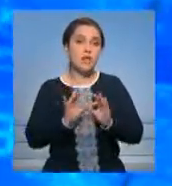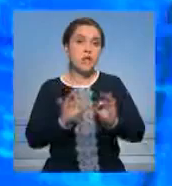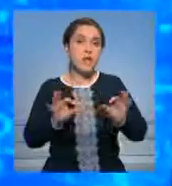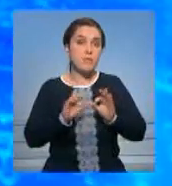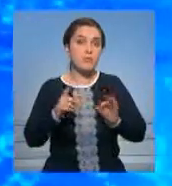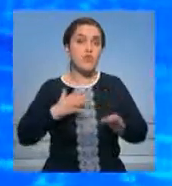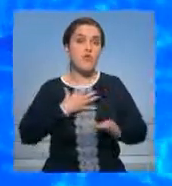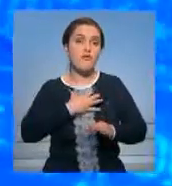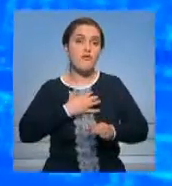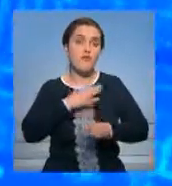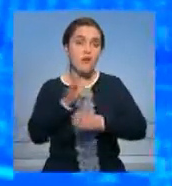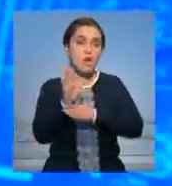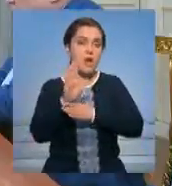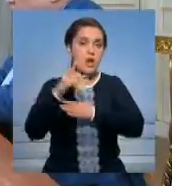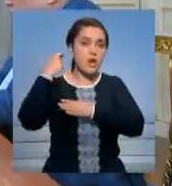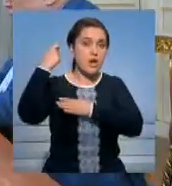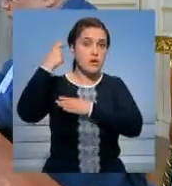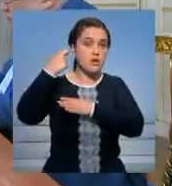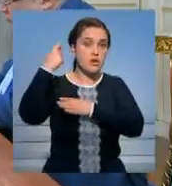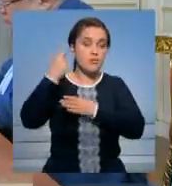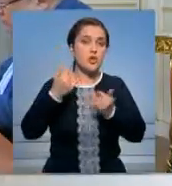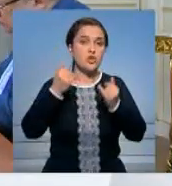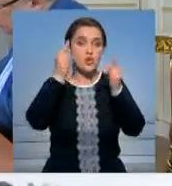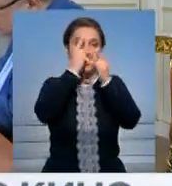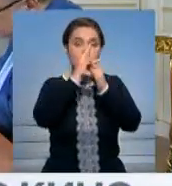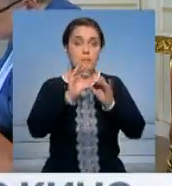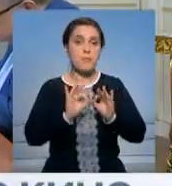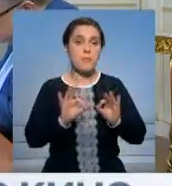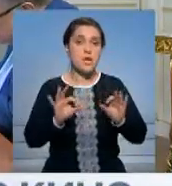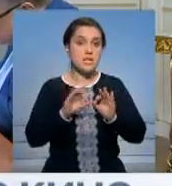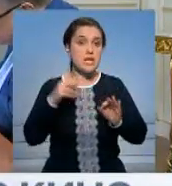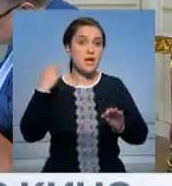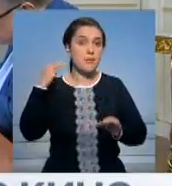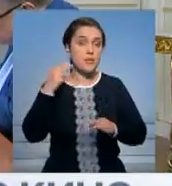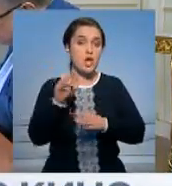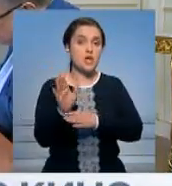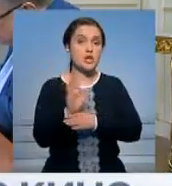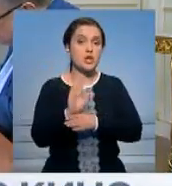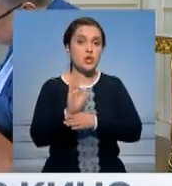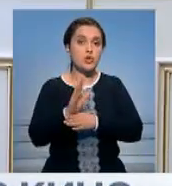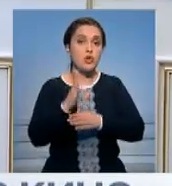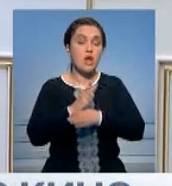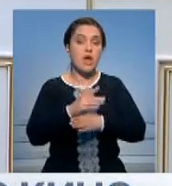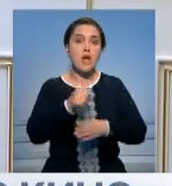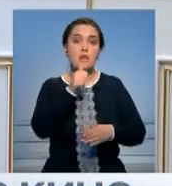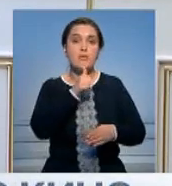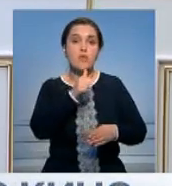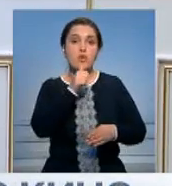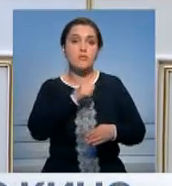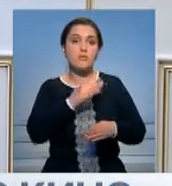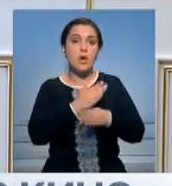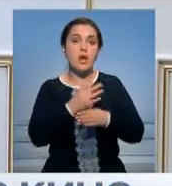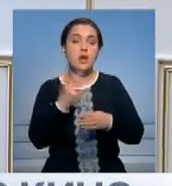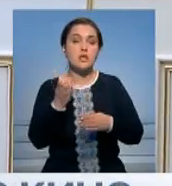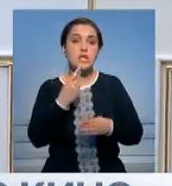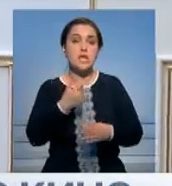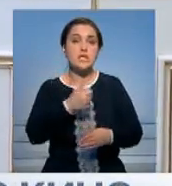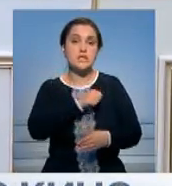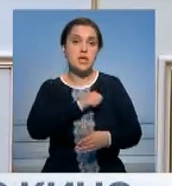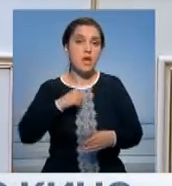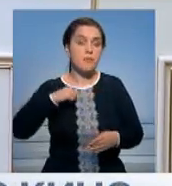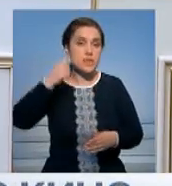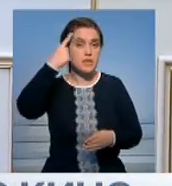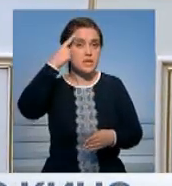значение кинематографа и его место в современной культуре. По словам президента, кино стало одним из основных способов выражения национального самосознания